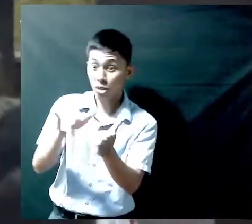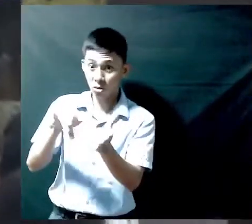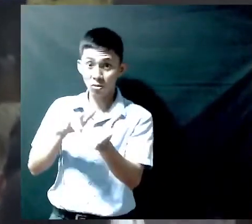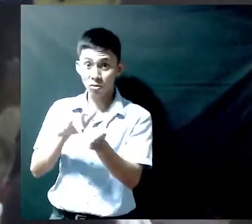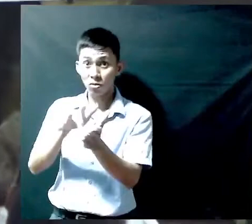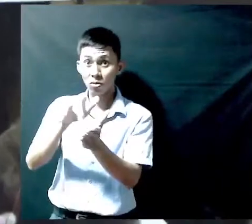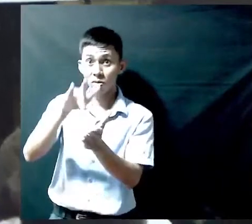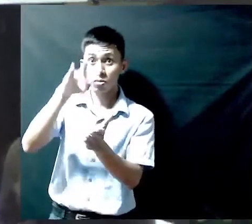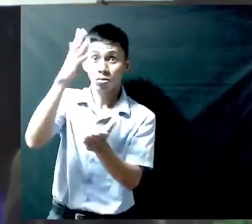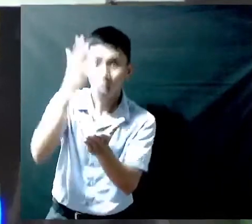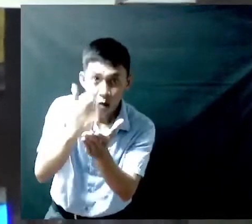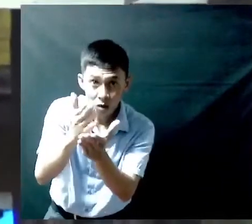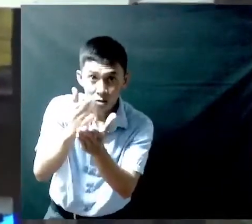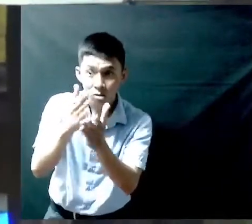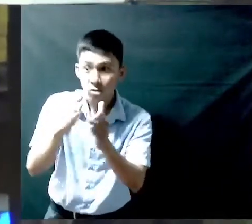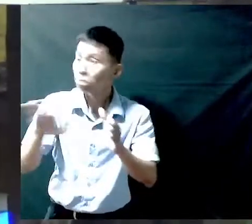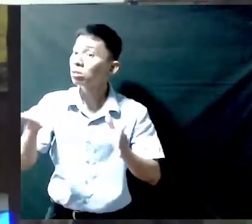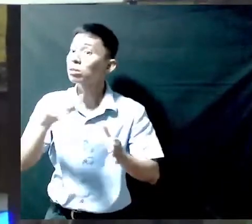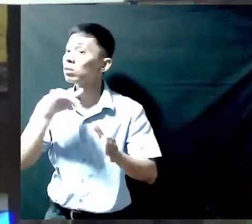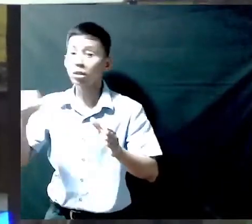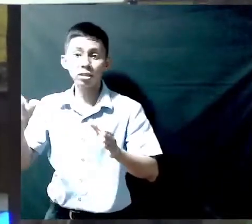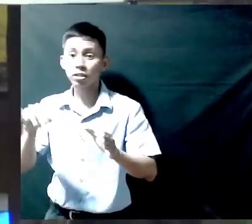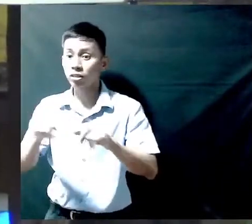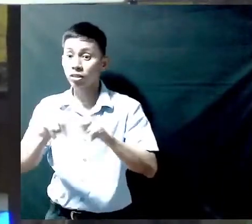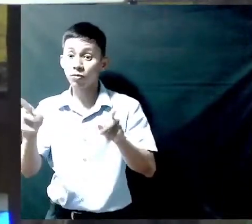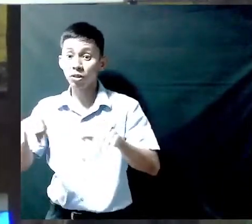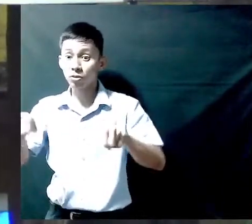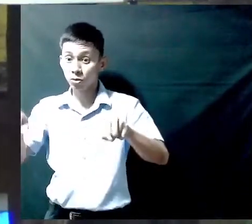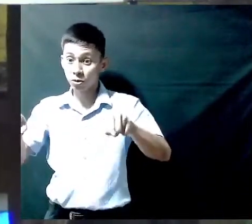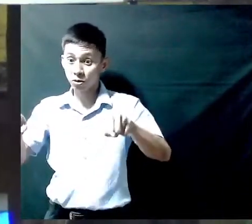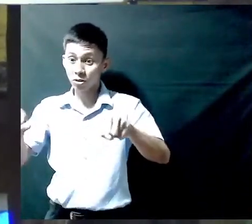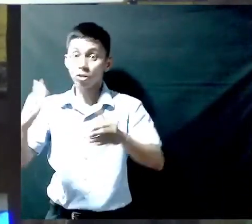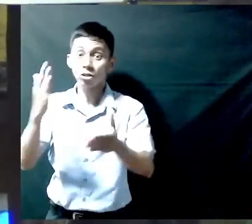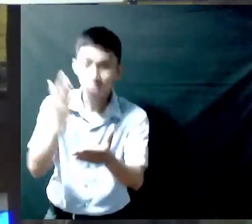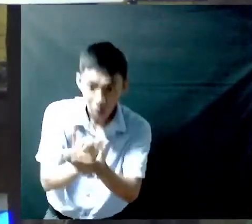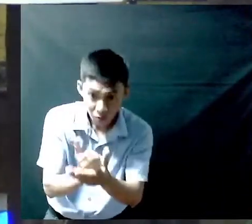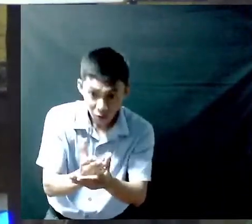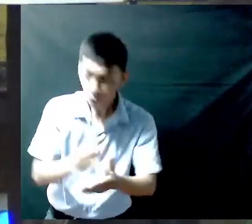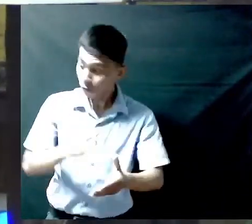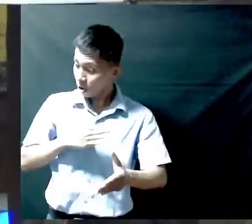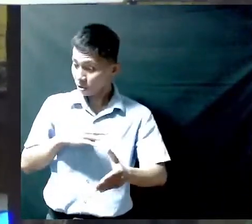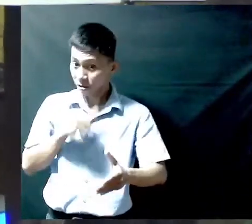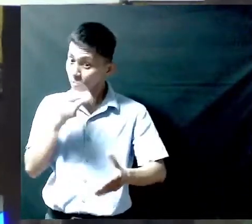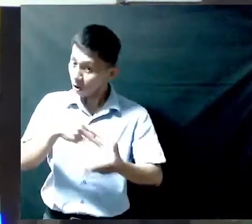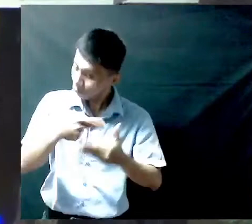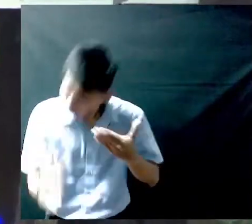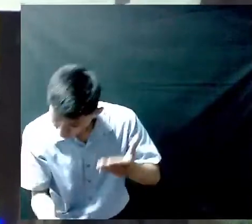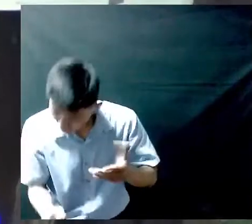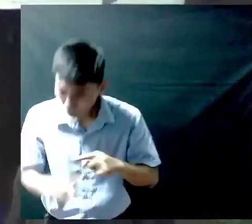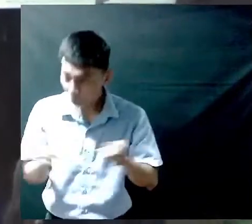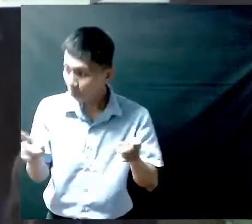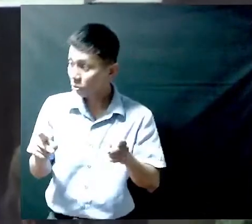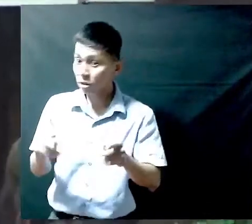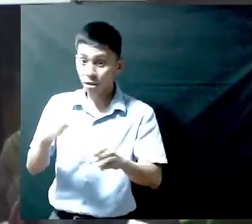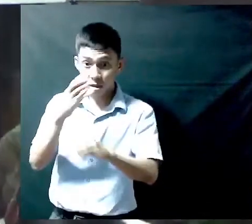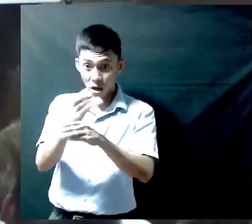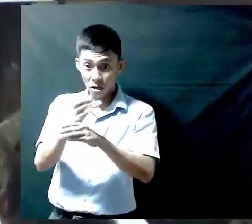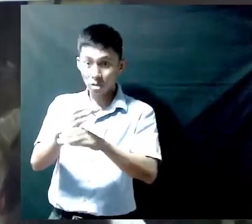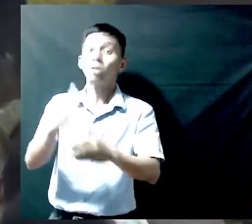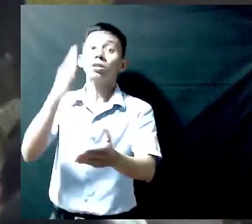Hindi tulad ng motor. Ang bilis mo, stop. Hindi ka naman babagsak, pwede ka umatras. Kotse,